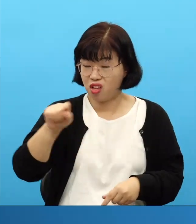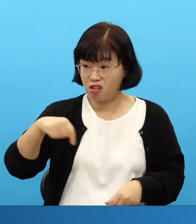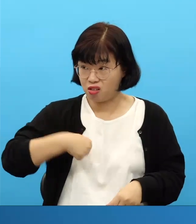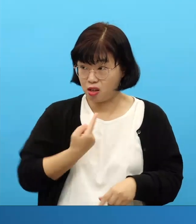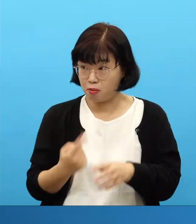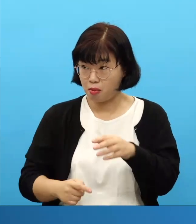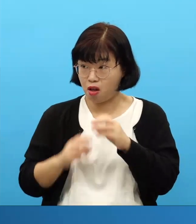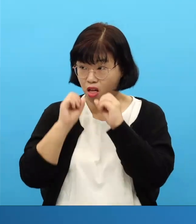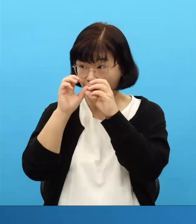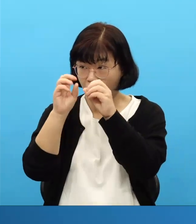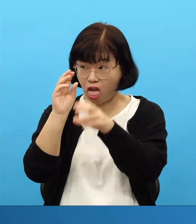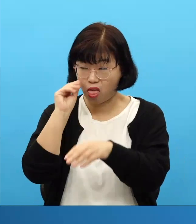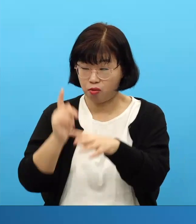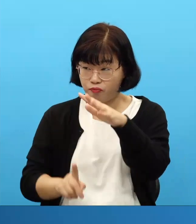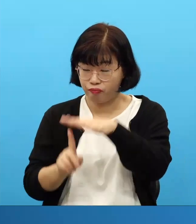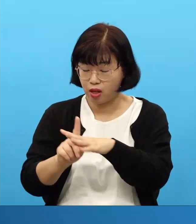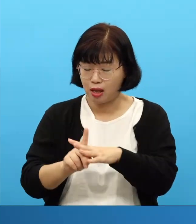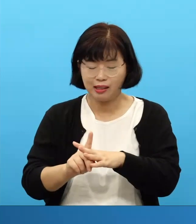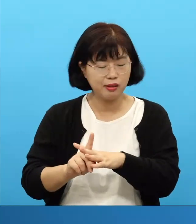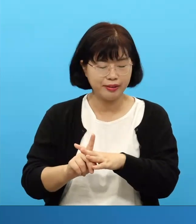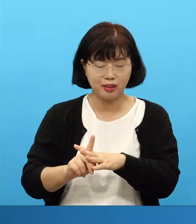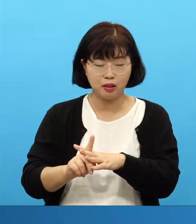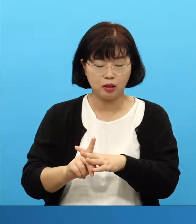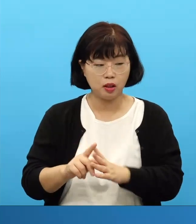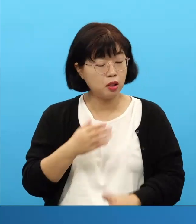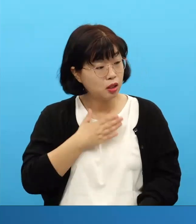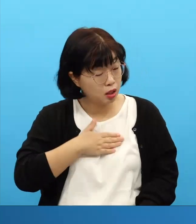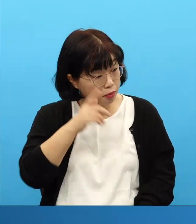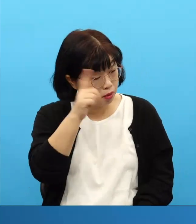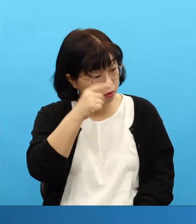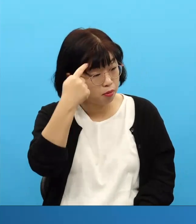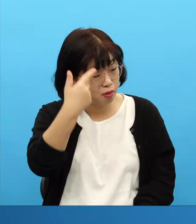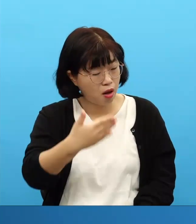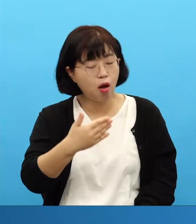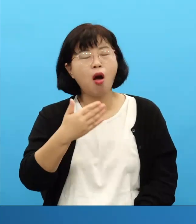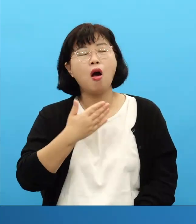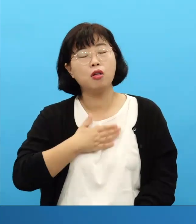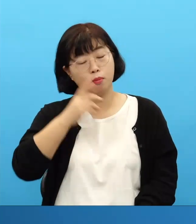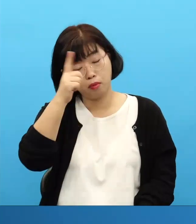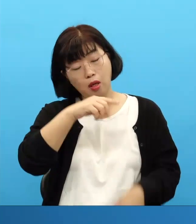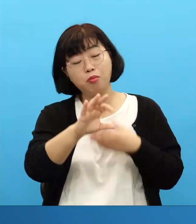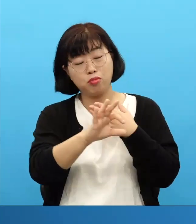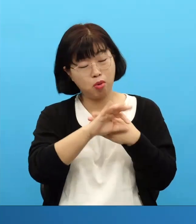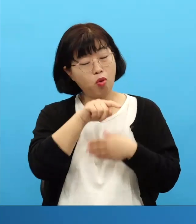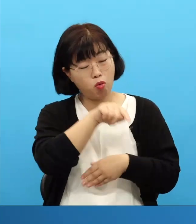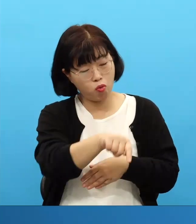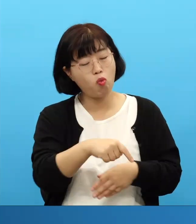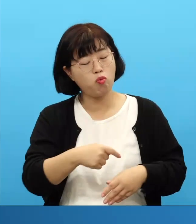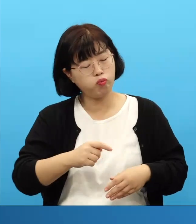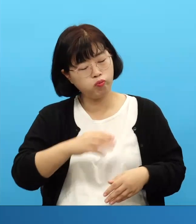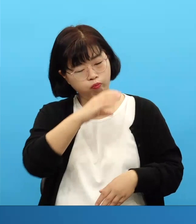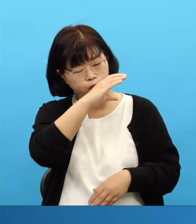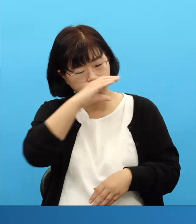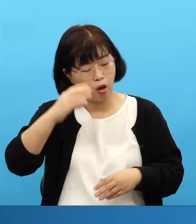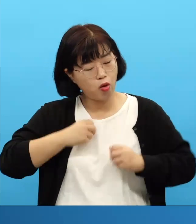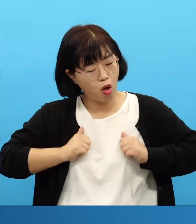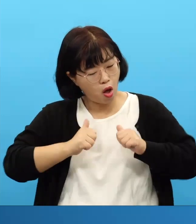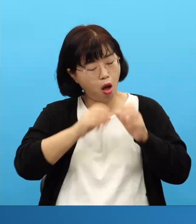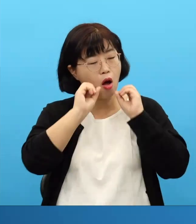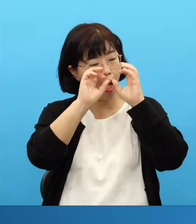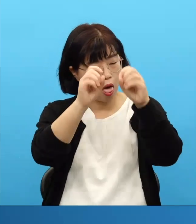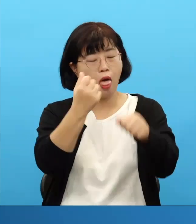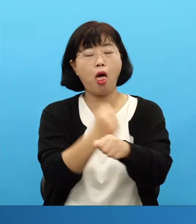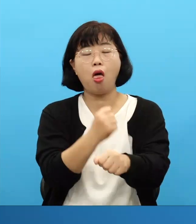in anything else. 그렇잖아요. Isn't that 복음 전하는 사람들이 없습니다 현장에 지금. That in the field there aren't any people